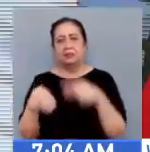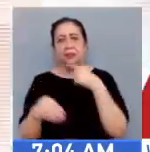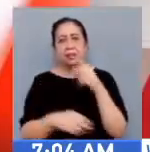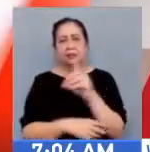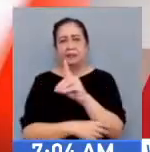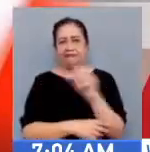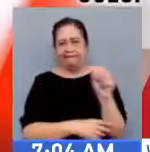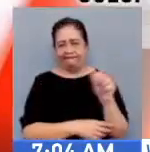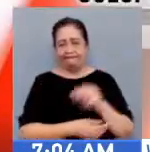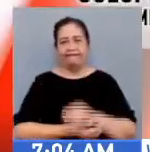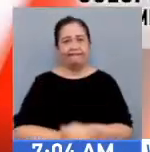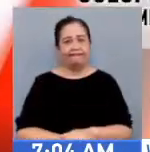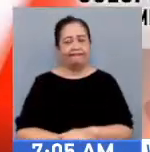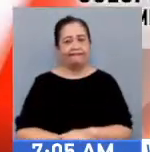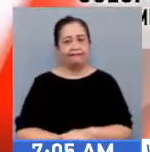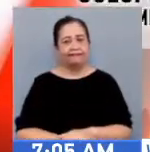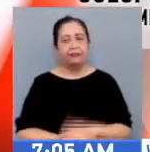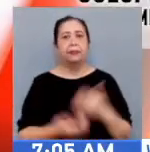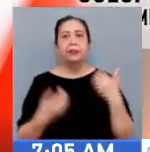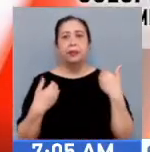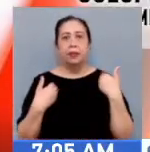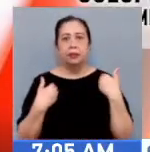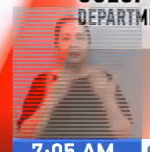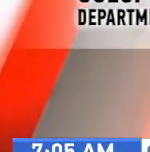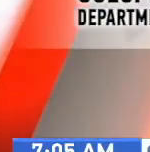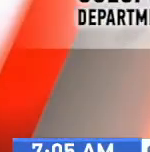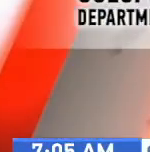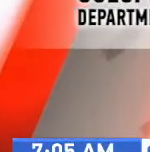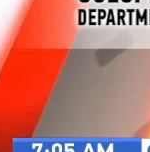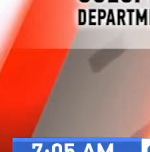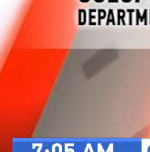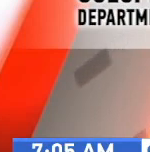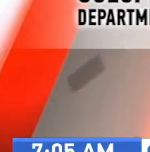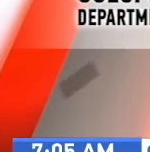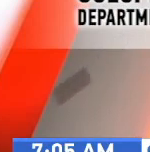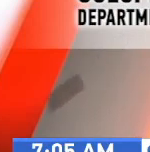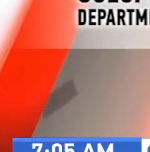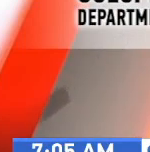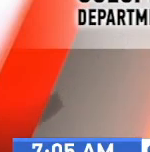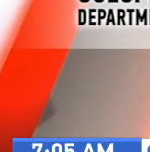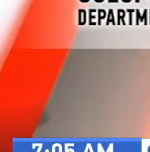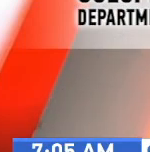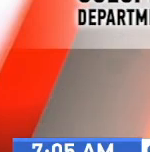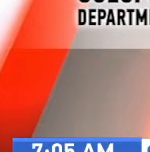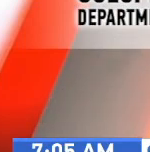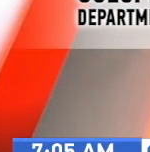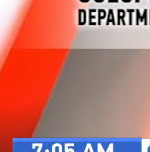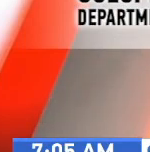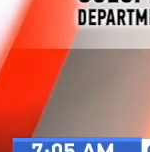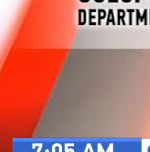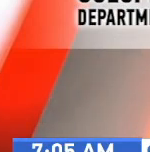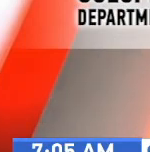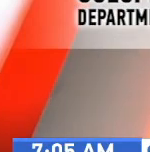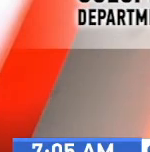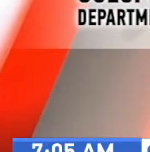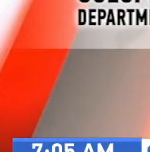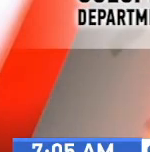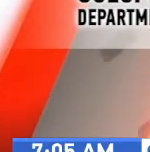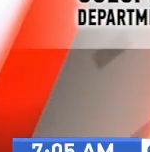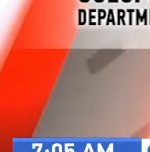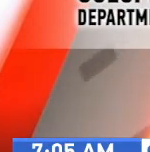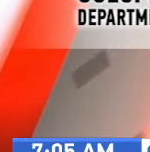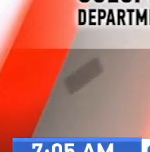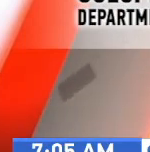Agriculture. Meron pong tumigil dahil na po ito, ano, kasi syempre pag mataas masyado ang production cost nila, tapos hindi naman po